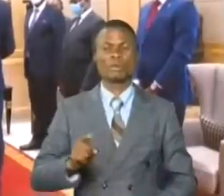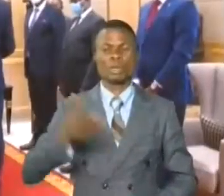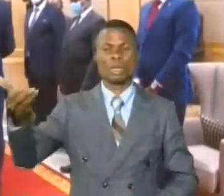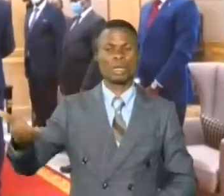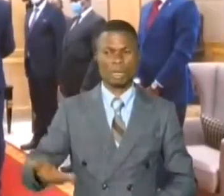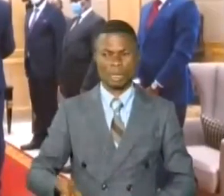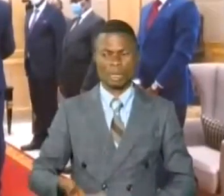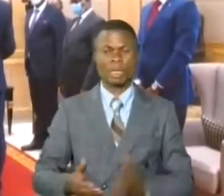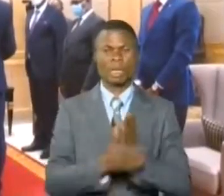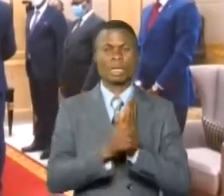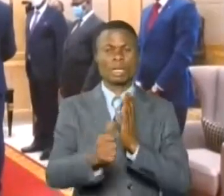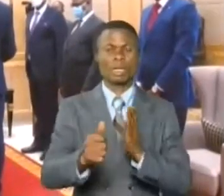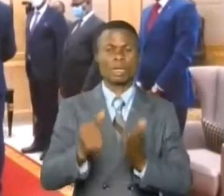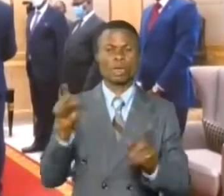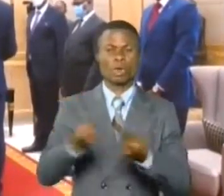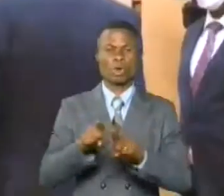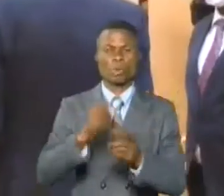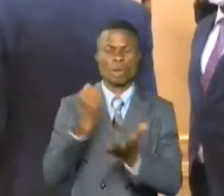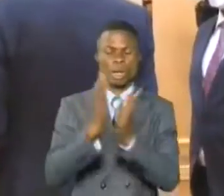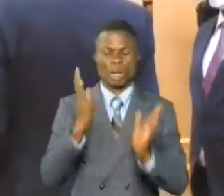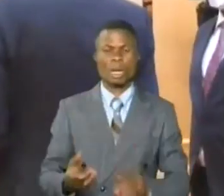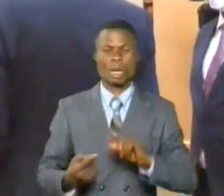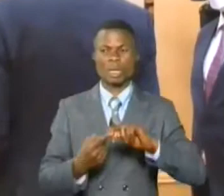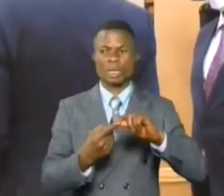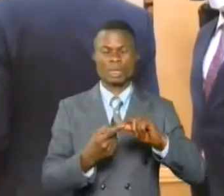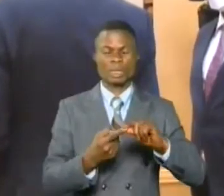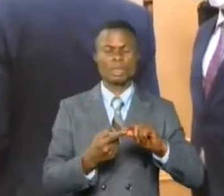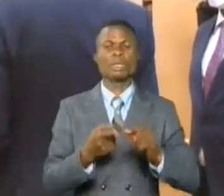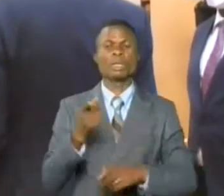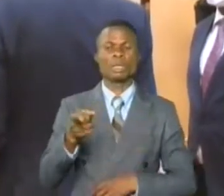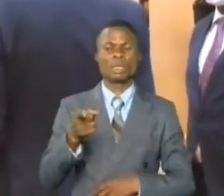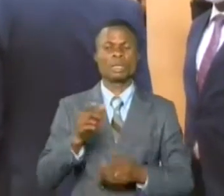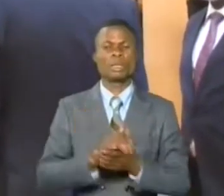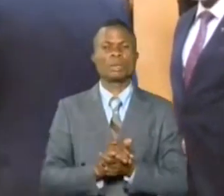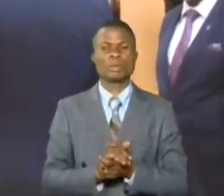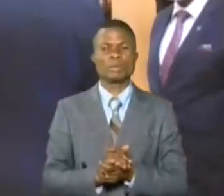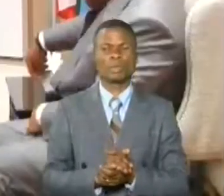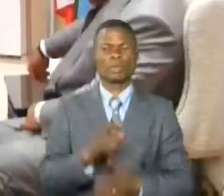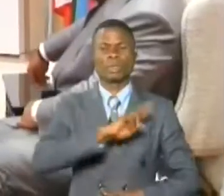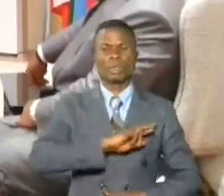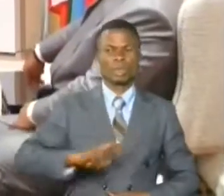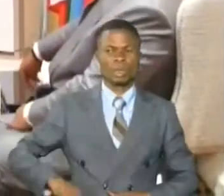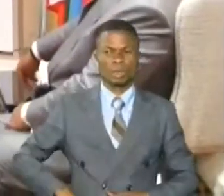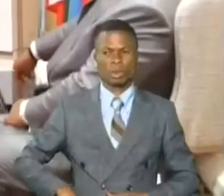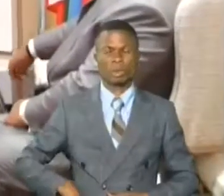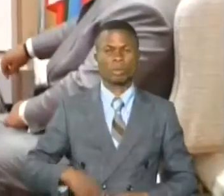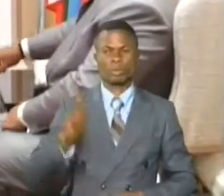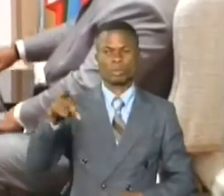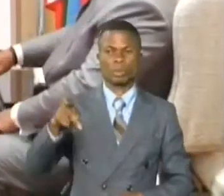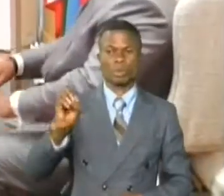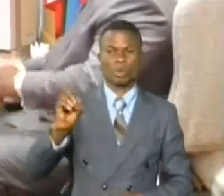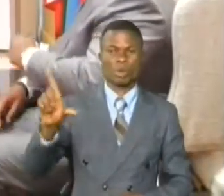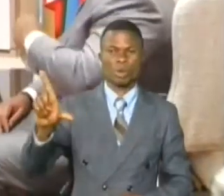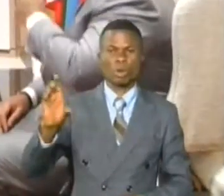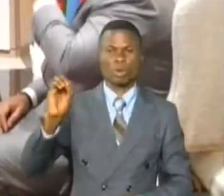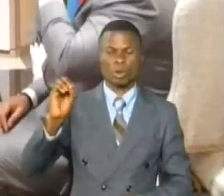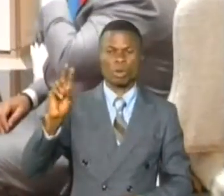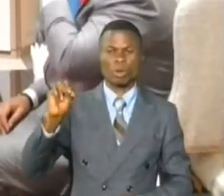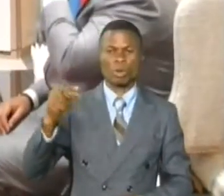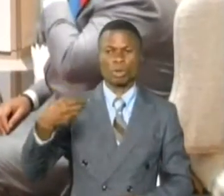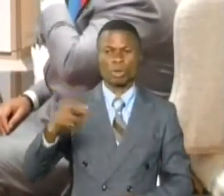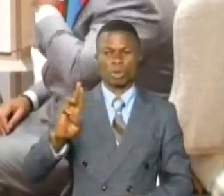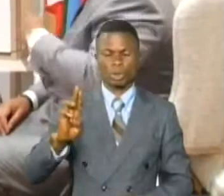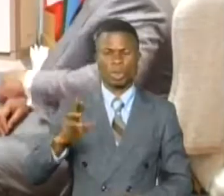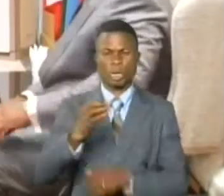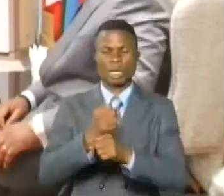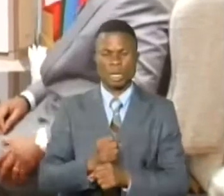reçu en sa qualité d'ambassadeur extraordinaire et plénipotentiaire de la République de Pologne. Il a obtenu le doctorat d'État